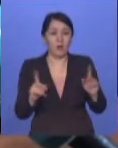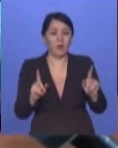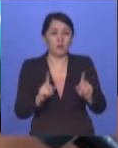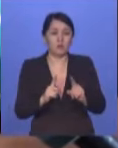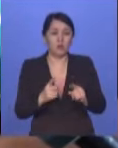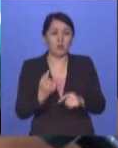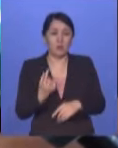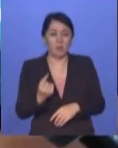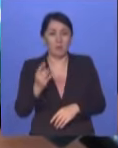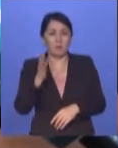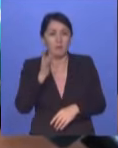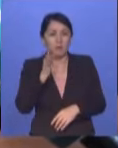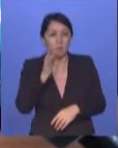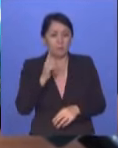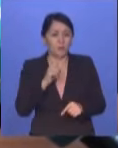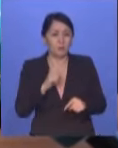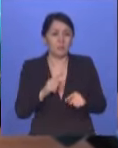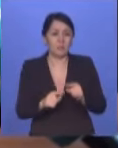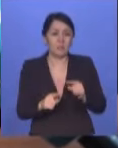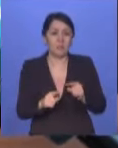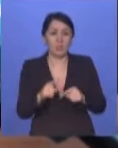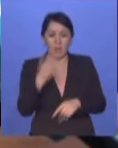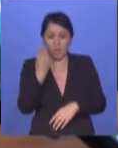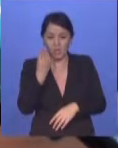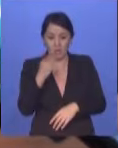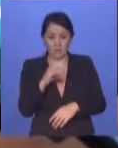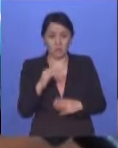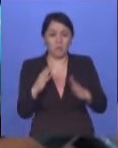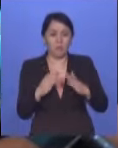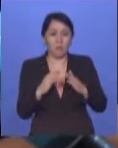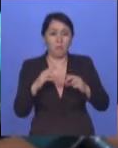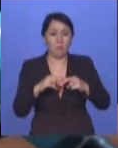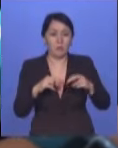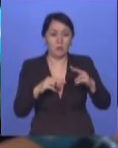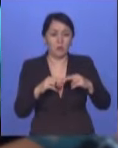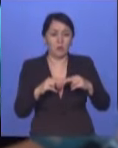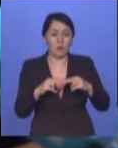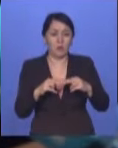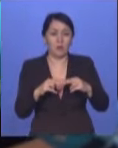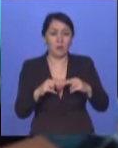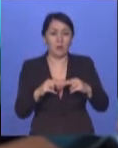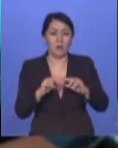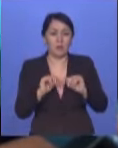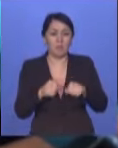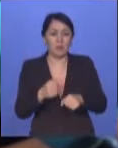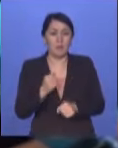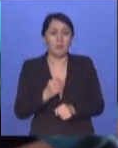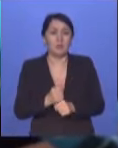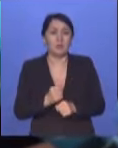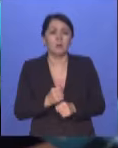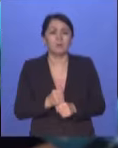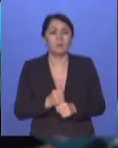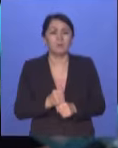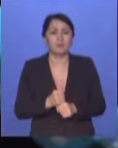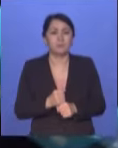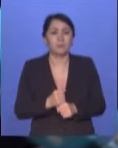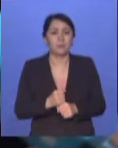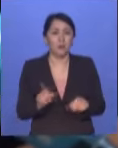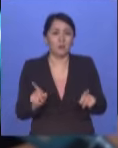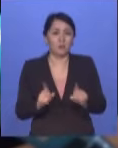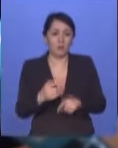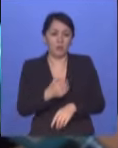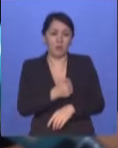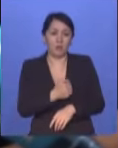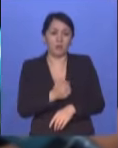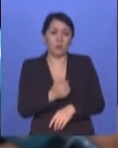столь короткие сроки, да, и так быстро такое качественное, хорошее жилье вам мы смогли сделать. Что хочу